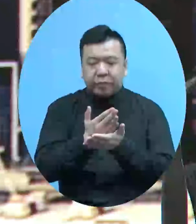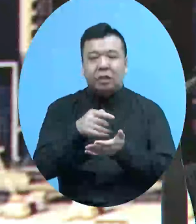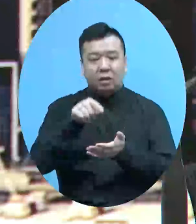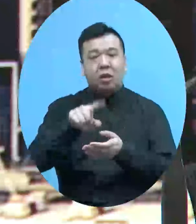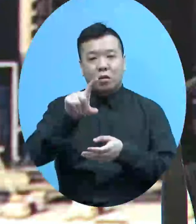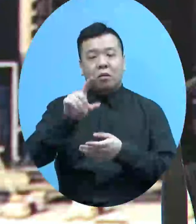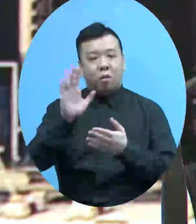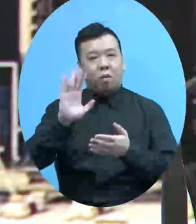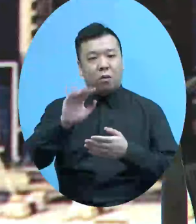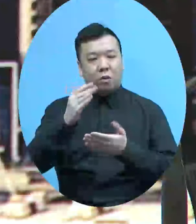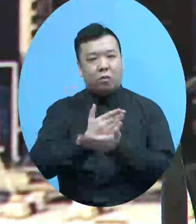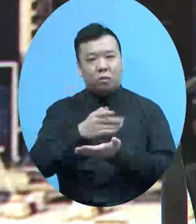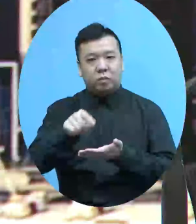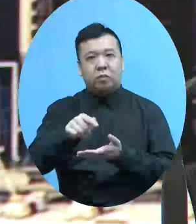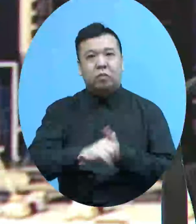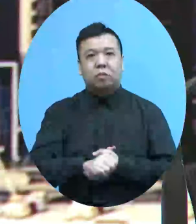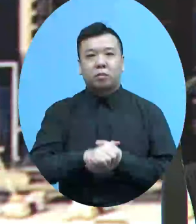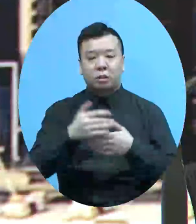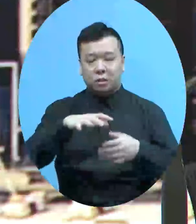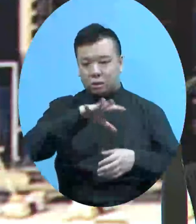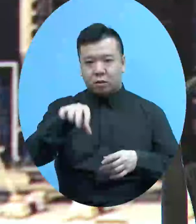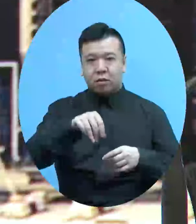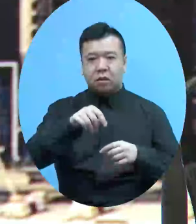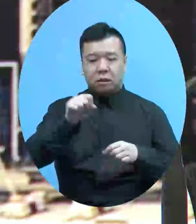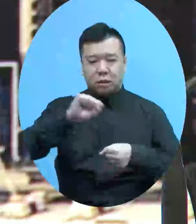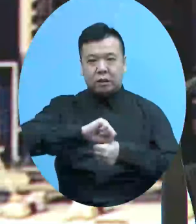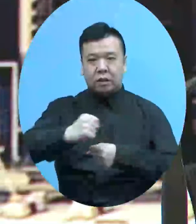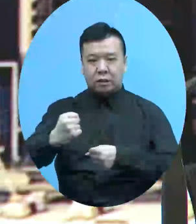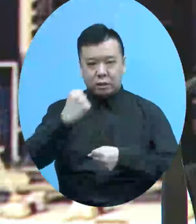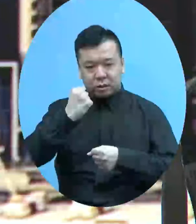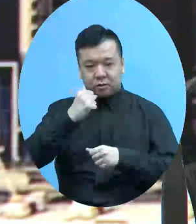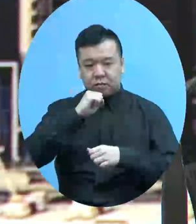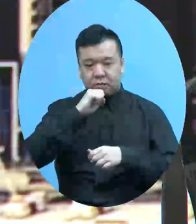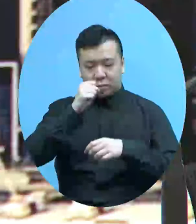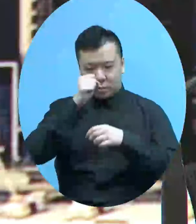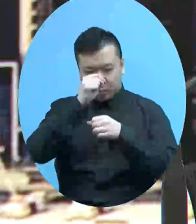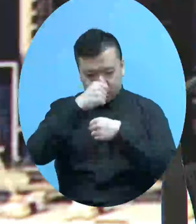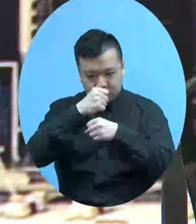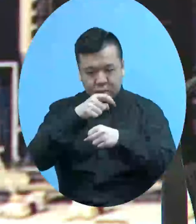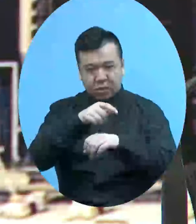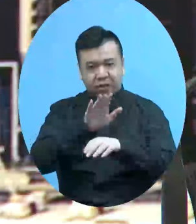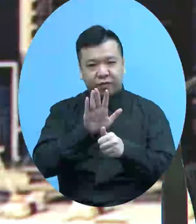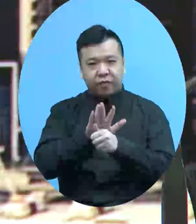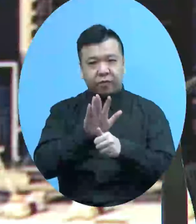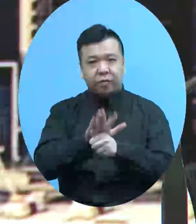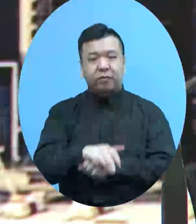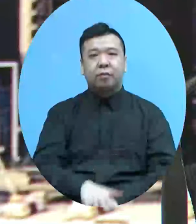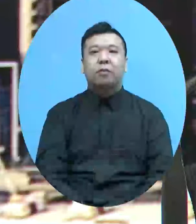他所以整體來說我們都是想加強檢測的服務量